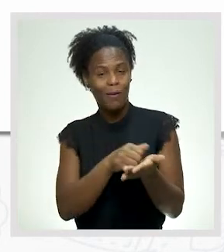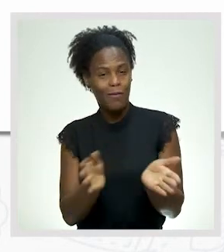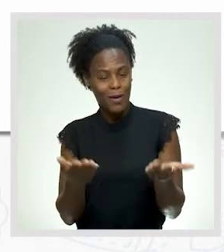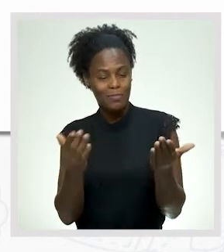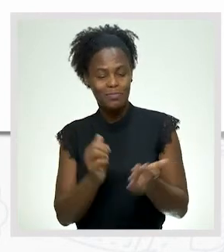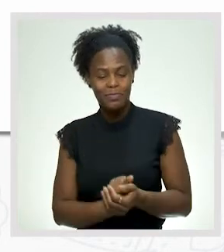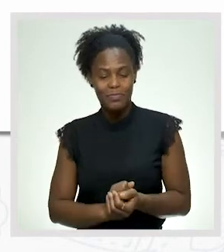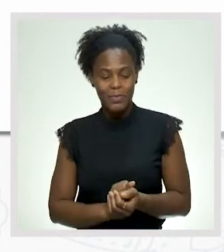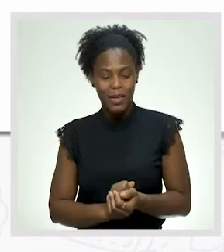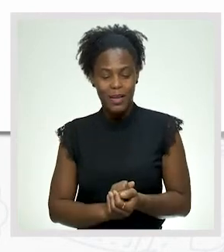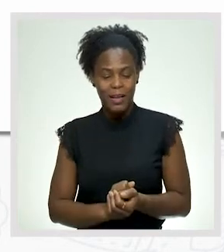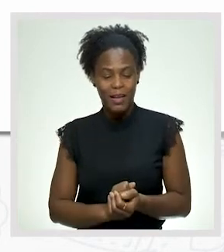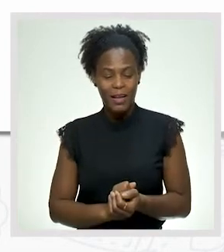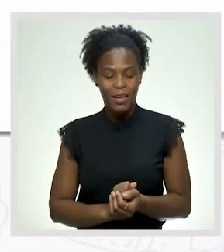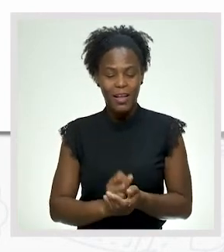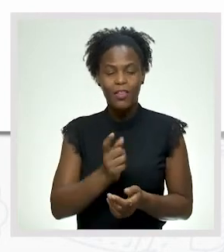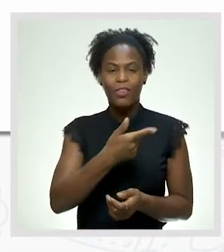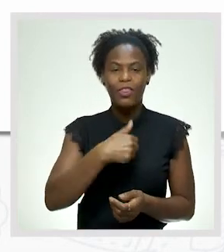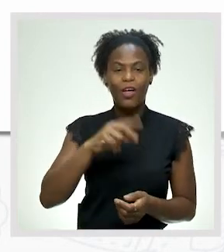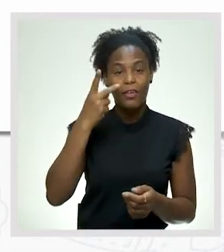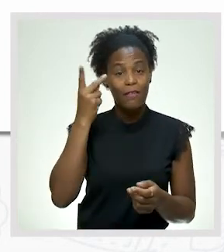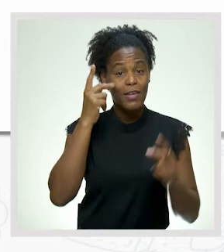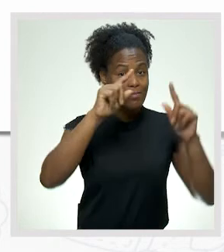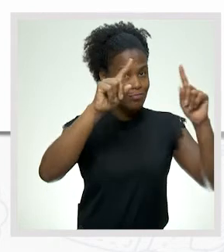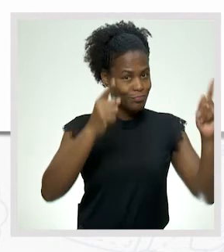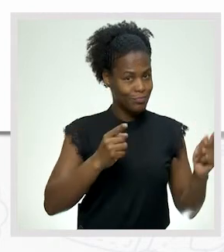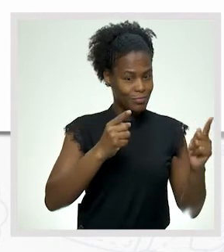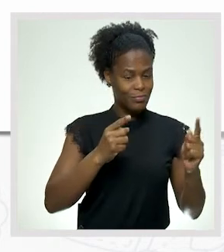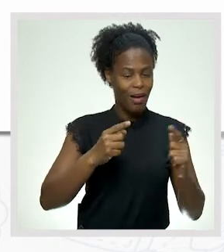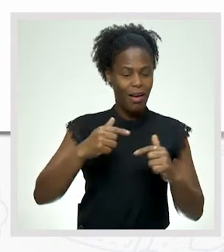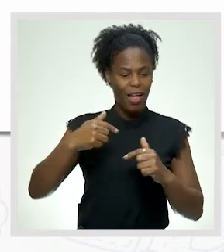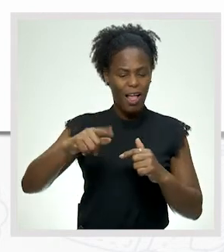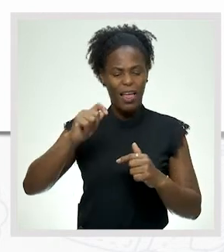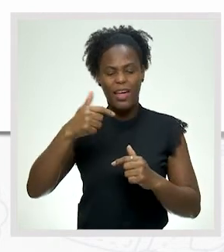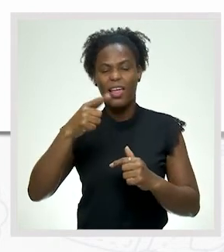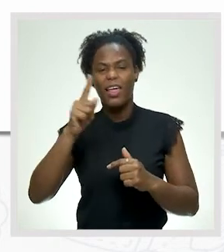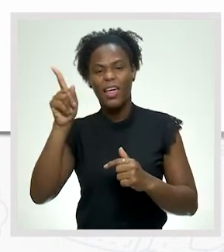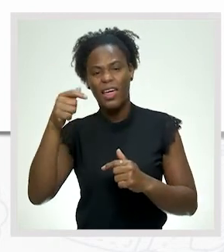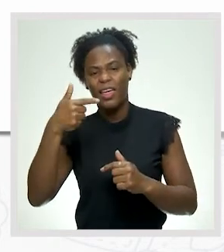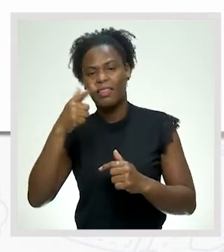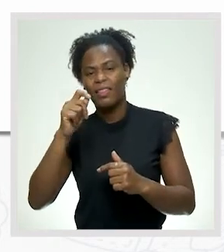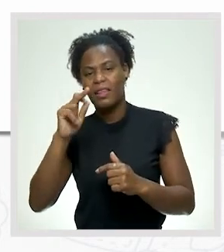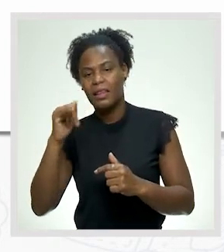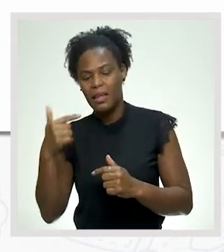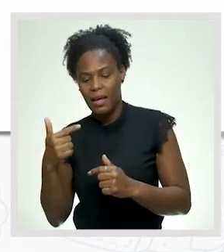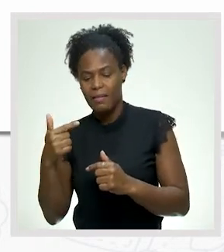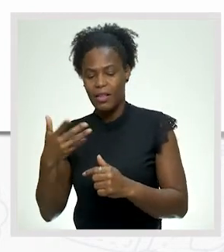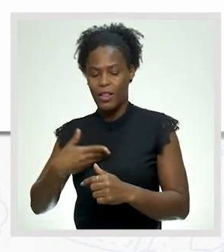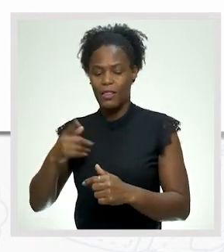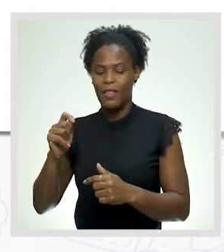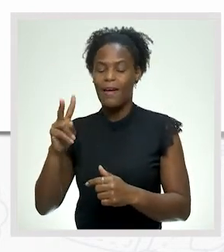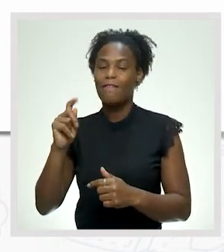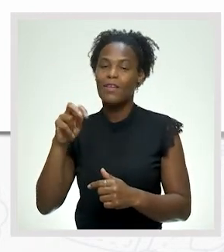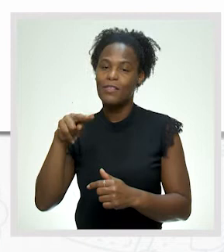Notre vie était devenue. C'est bon? On continue. On nous